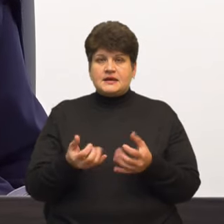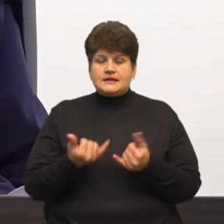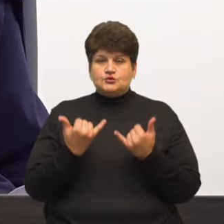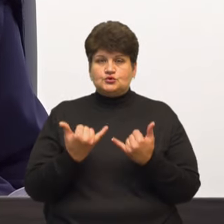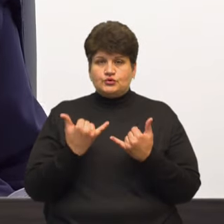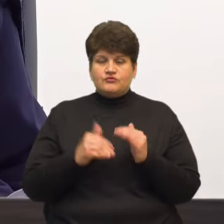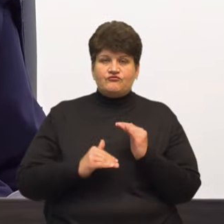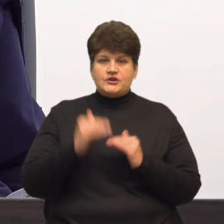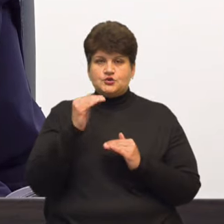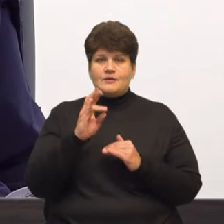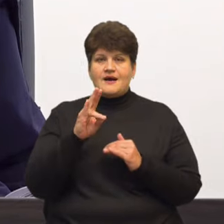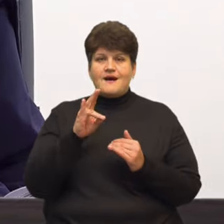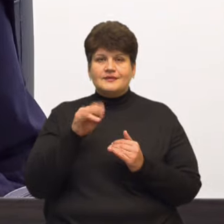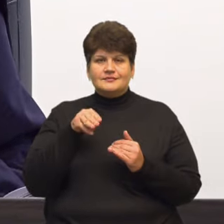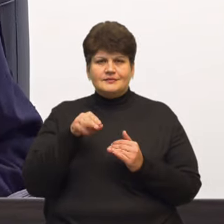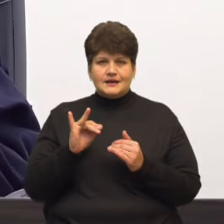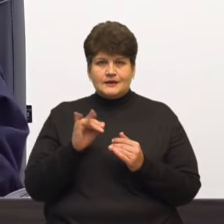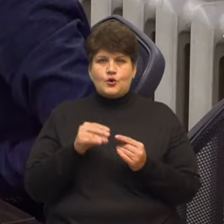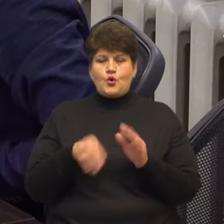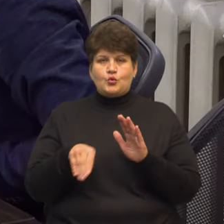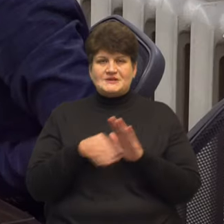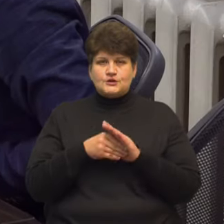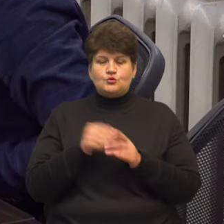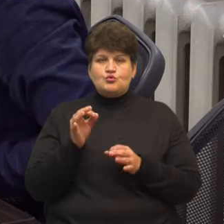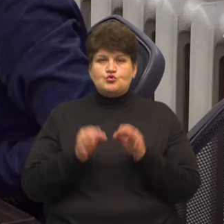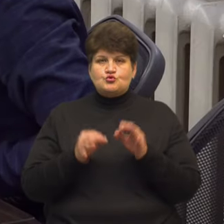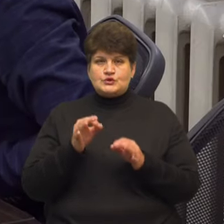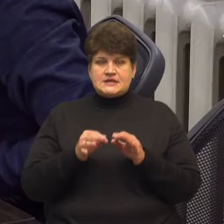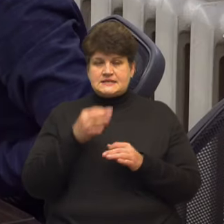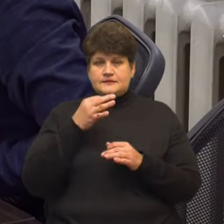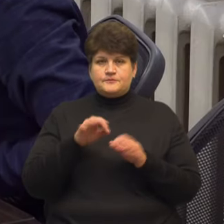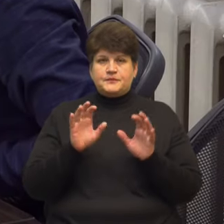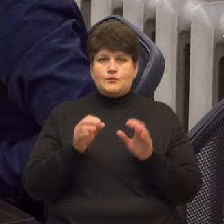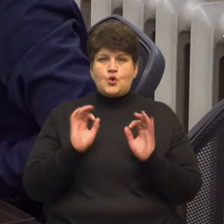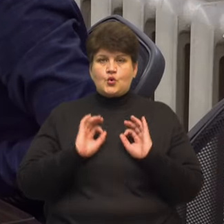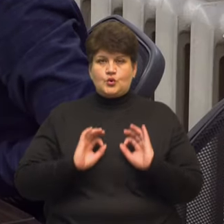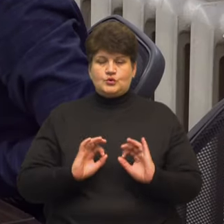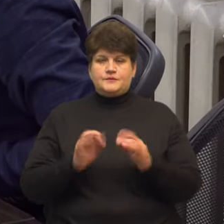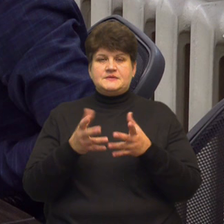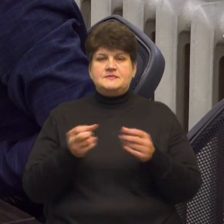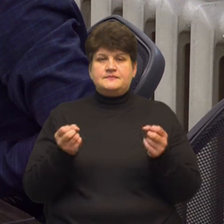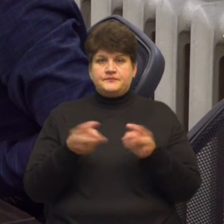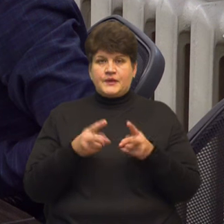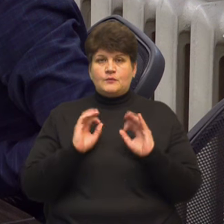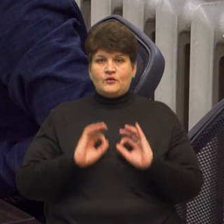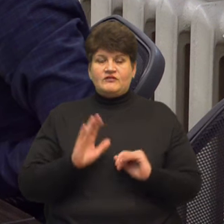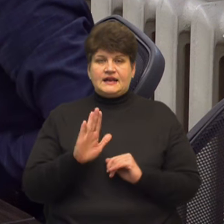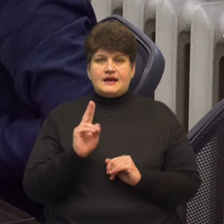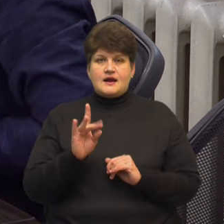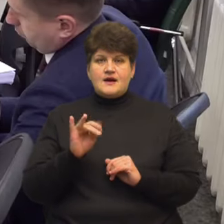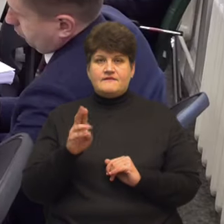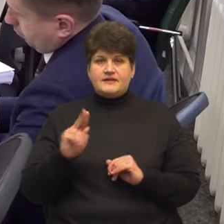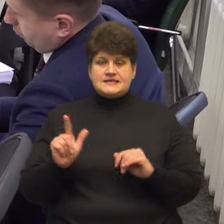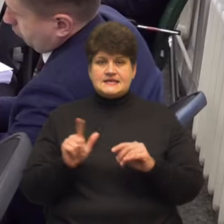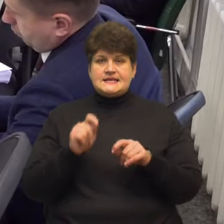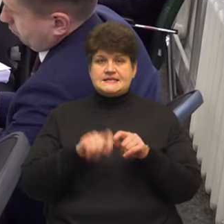антикорупційному суді клопотання про зміну запобіжного заходу подав прокурор спеціалізованої антикорупційної прокуратури Віталій Кравець Слідчий суддя